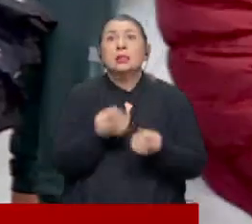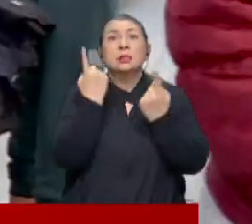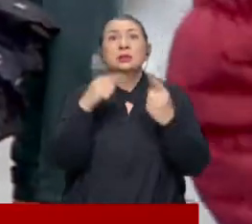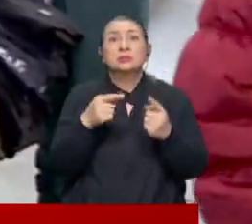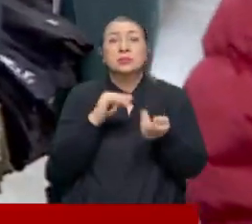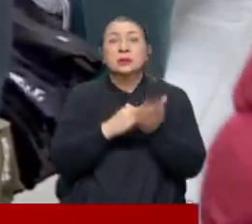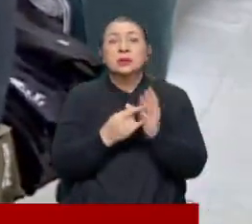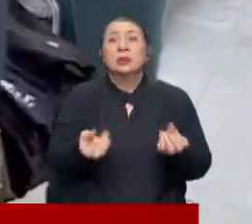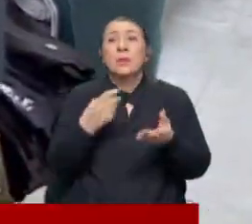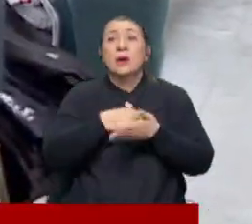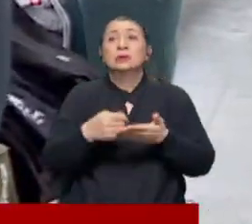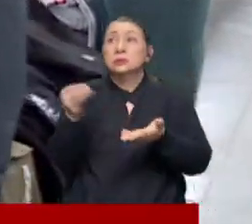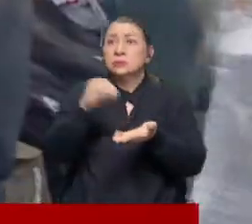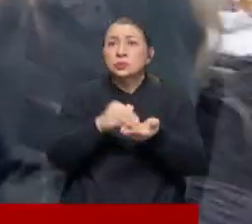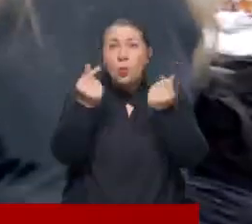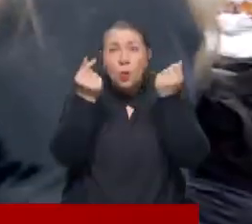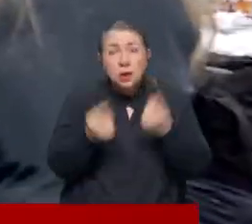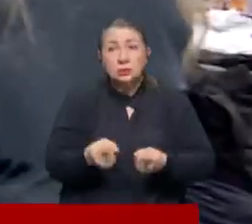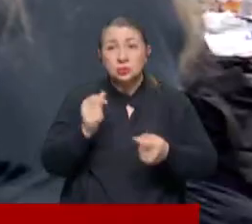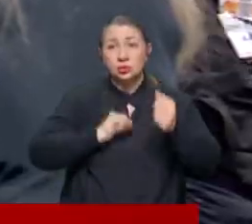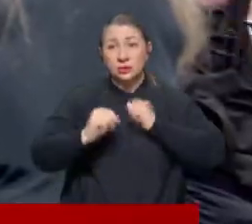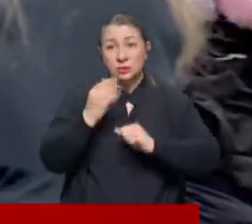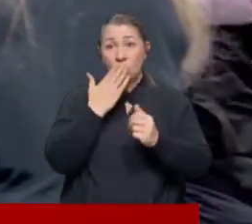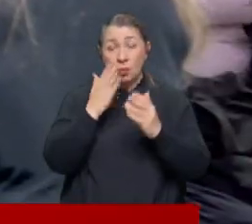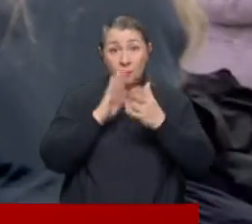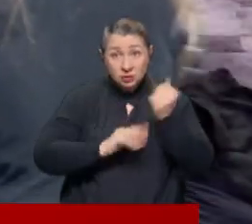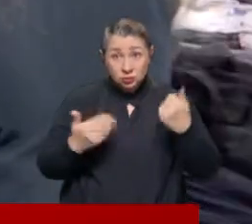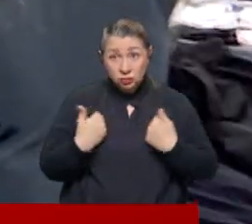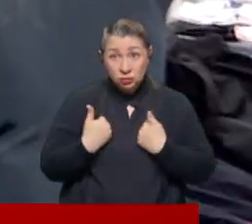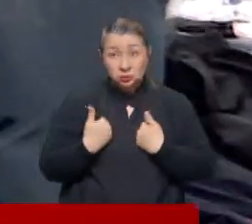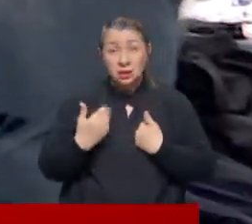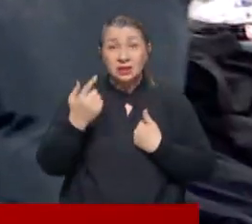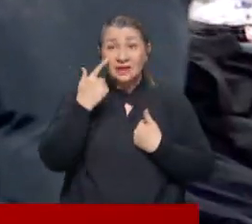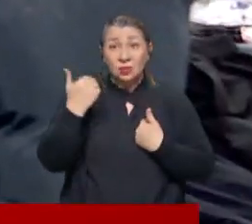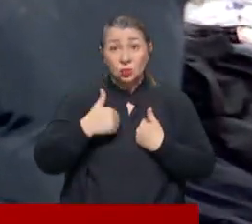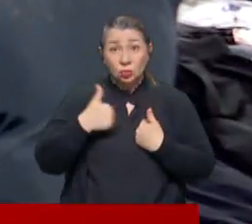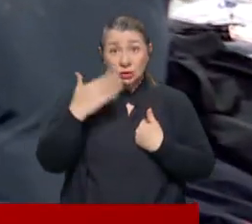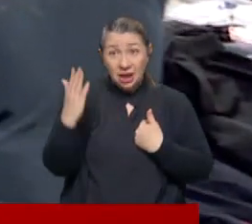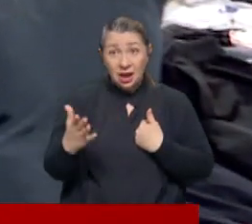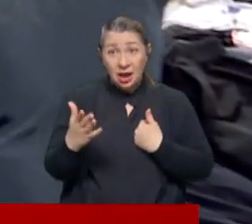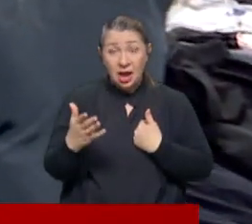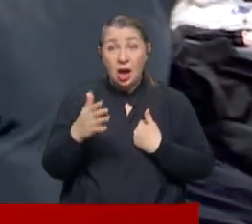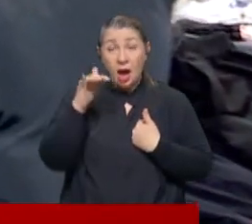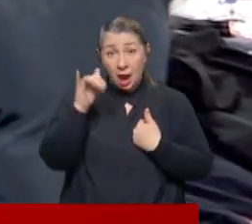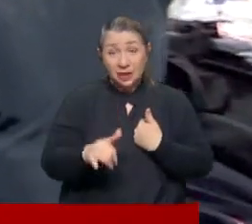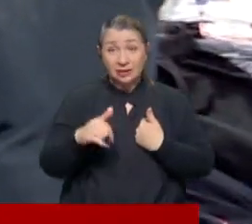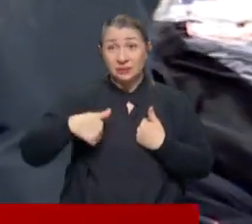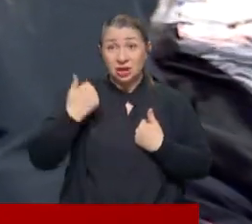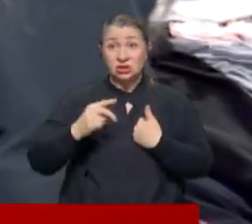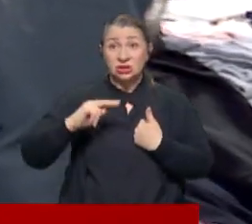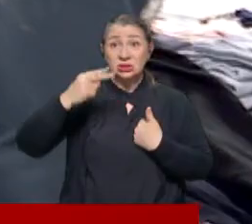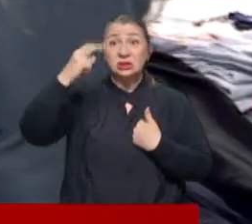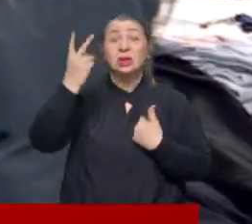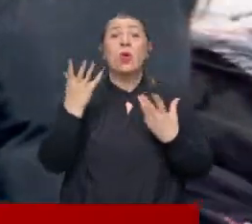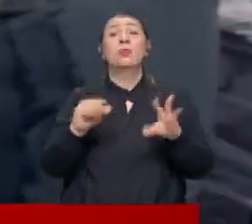Geçinemiyoruz yani, aldığımız maaş çok az. Üniversiteyi de okumamıza rağmen devlet kurumunda hak ettiğim dereceye,